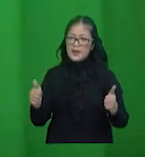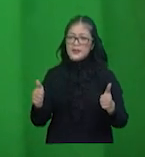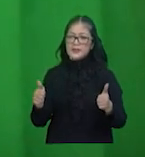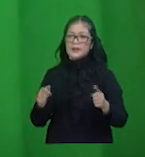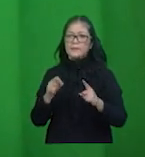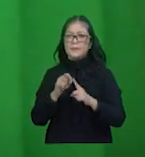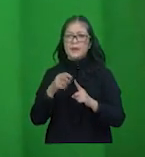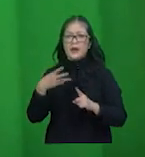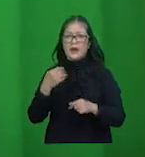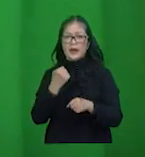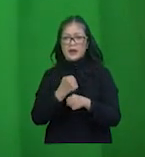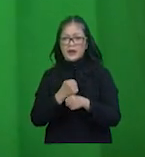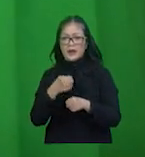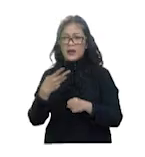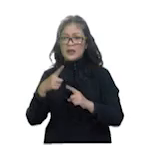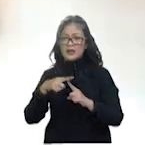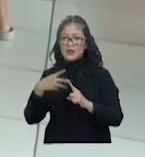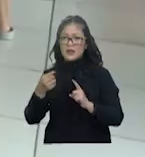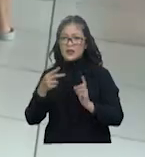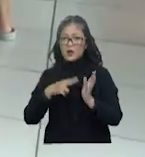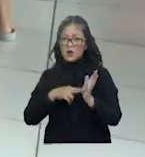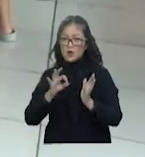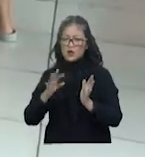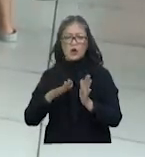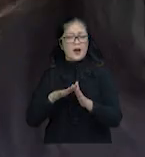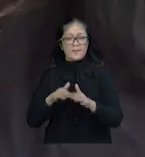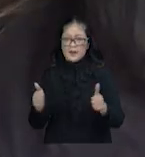dan etilen glikolnya itu sendiri.